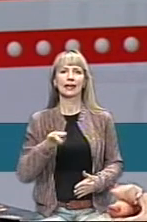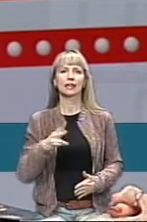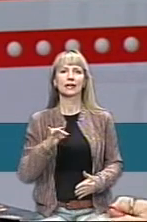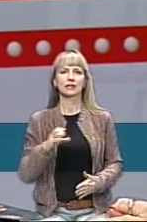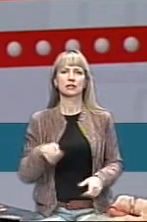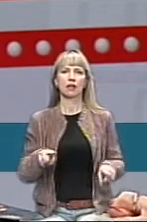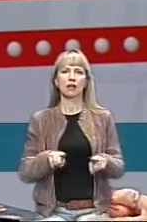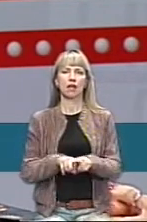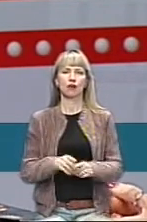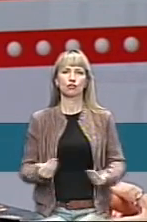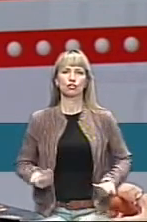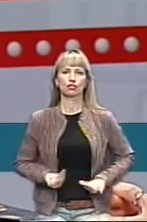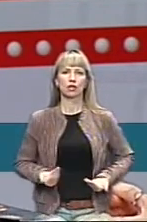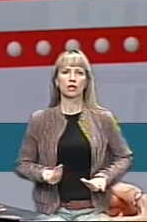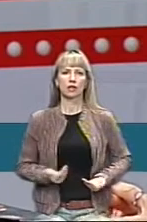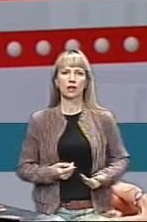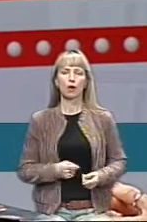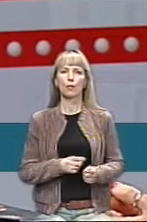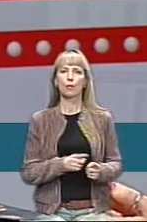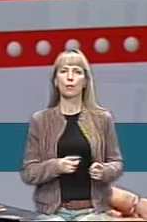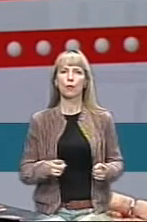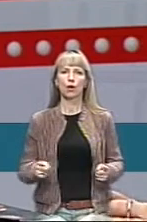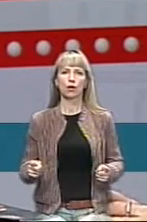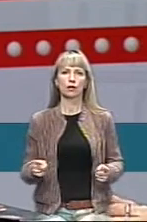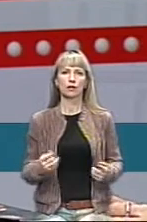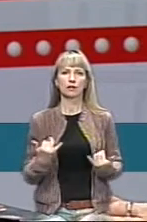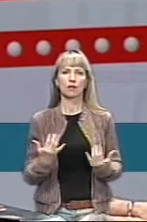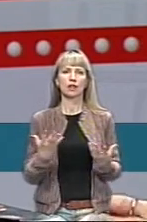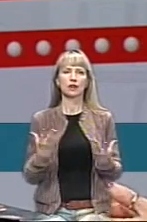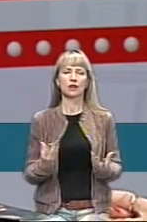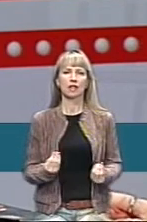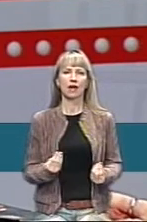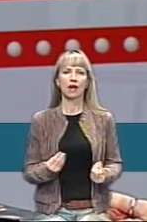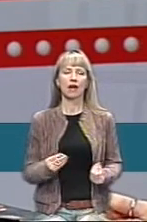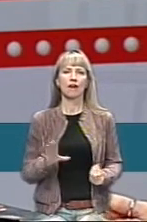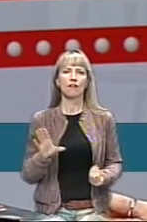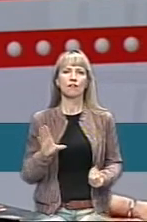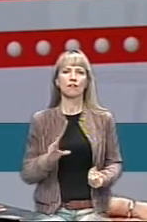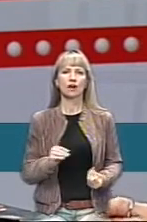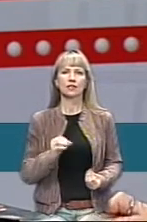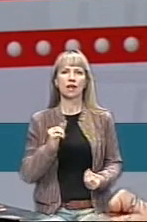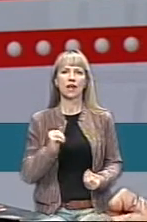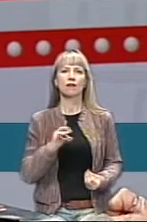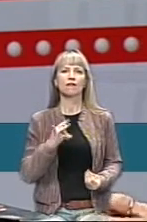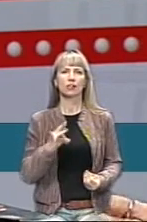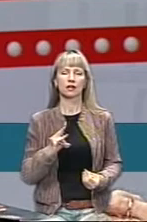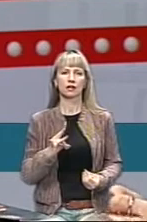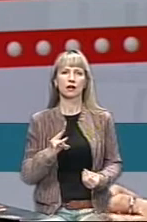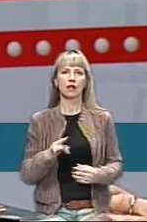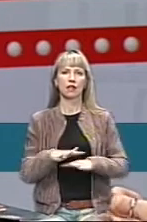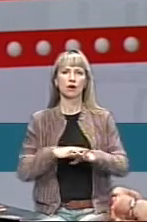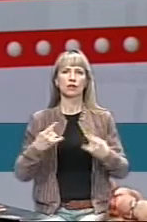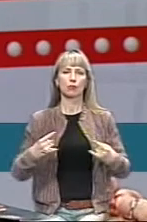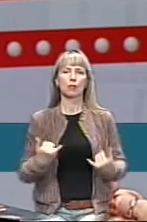життя. Протягом цілого цього дня весь ефір Суспільного про це. Зараз